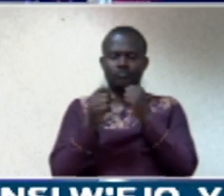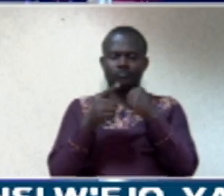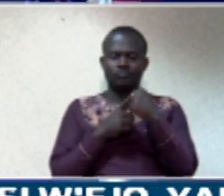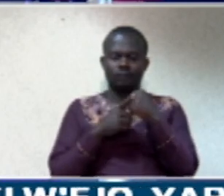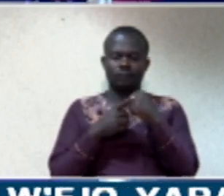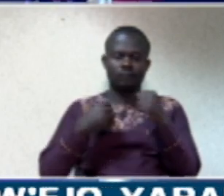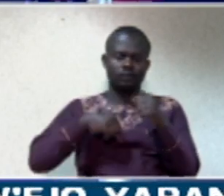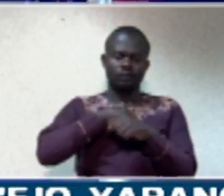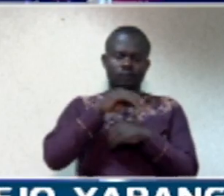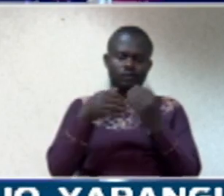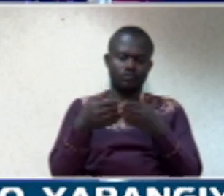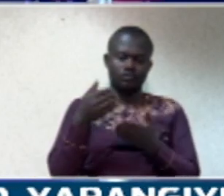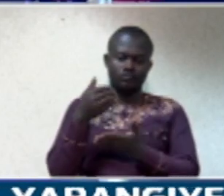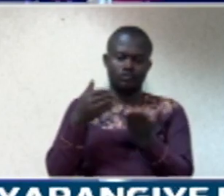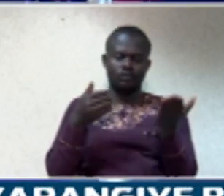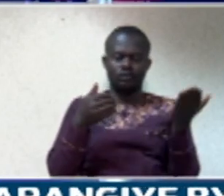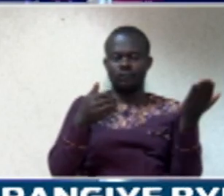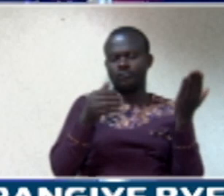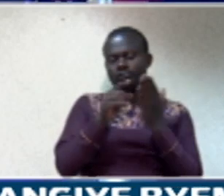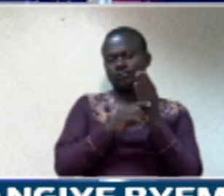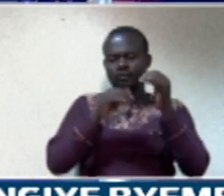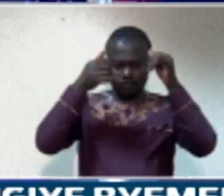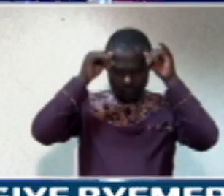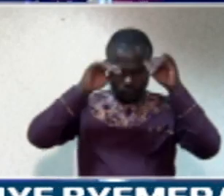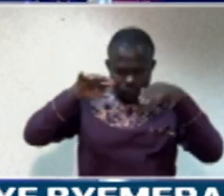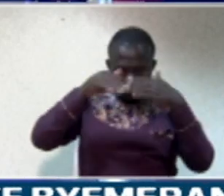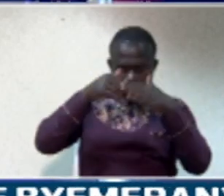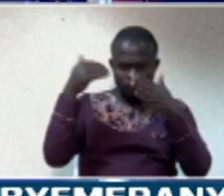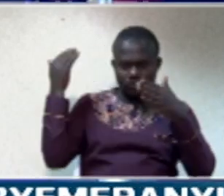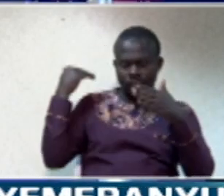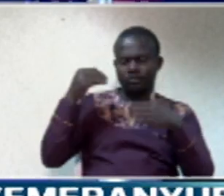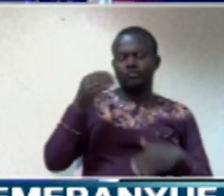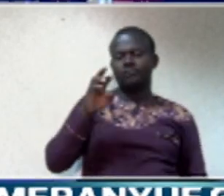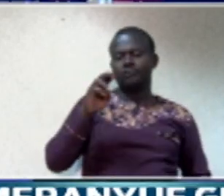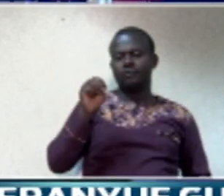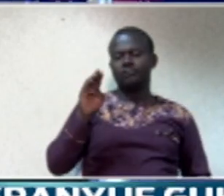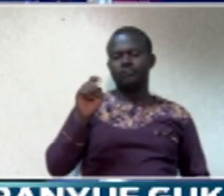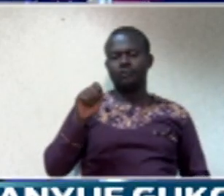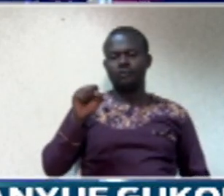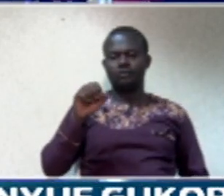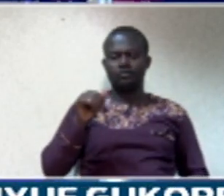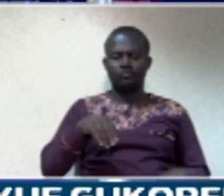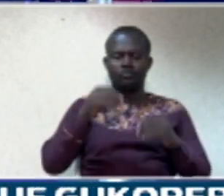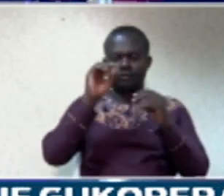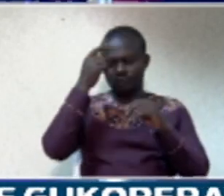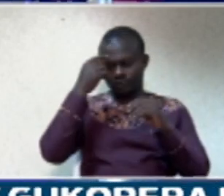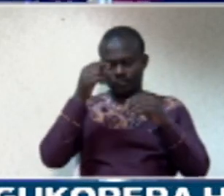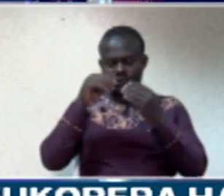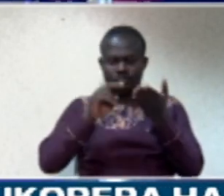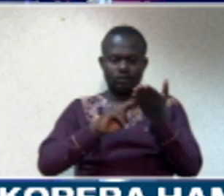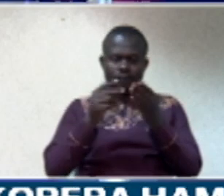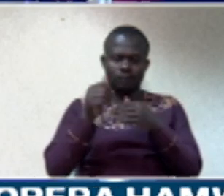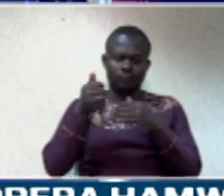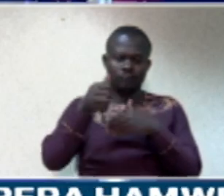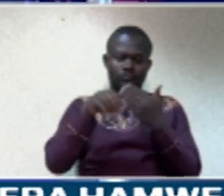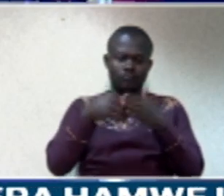yegereye umupaka mu karere ka Nyagatare barimo n'abahoze ari abarembetsi bahawe akazi na leta koresha amafaranga bahembwa mu